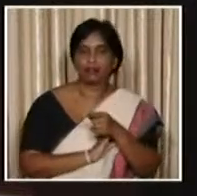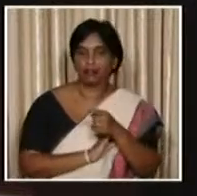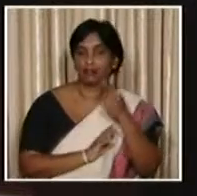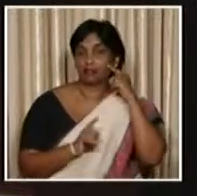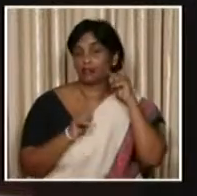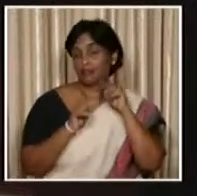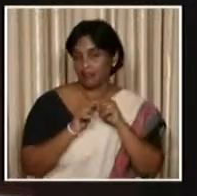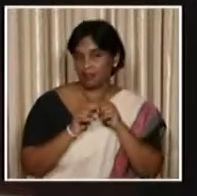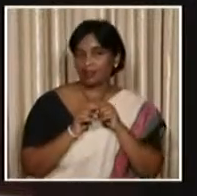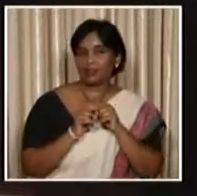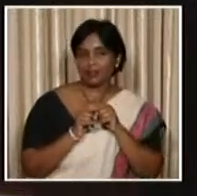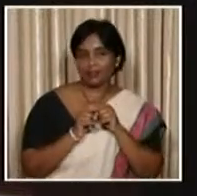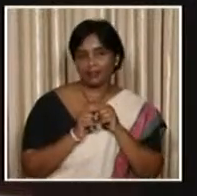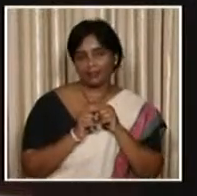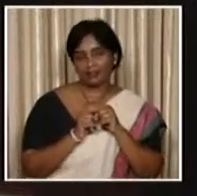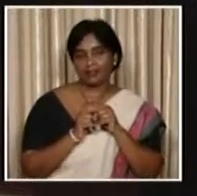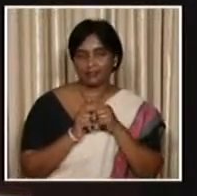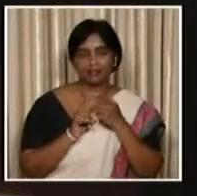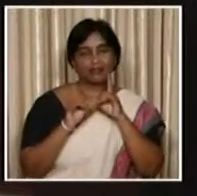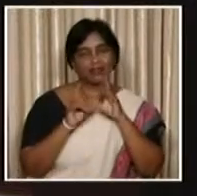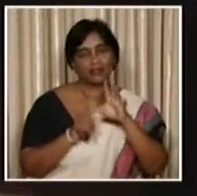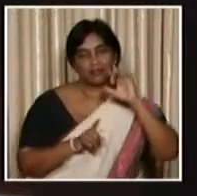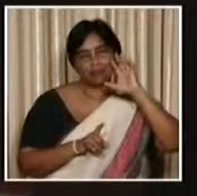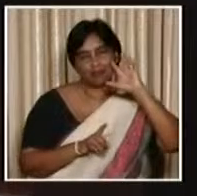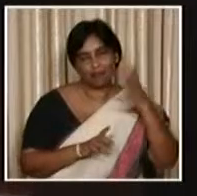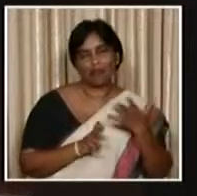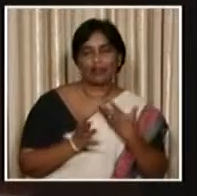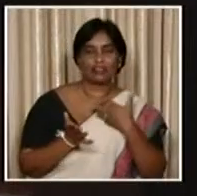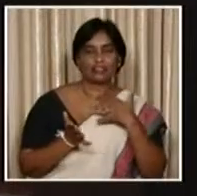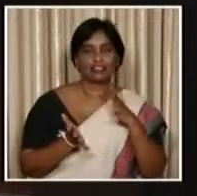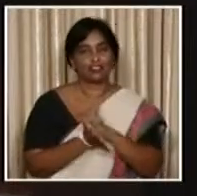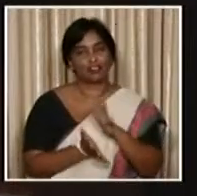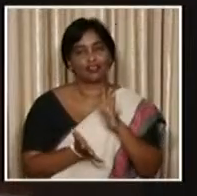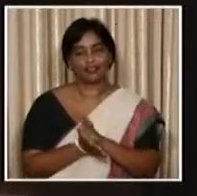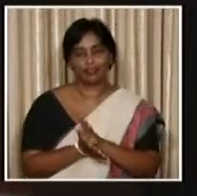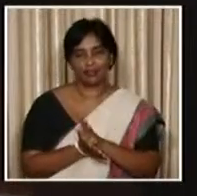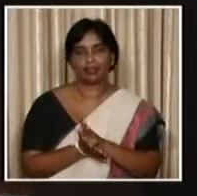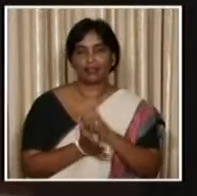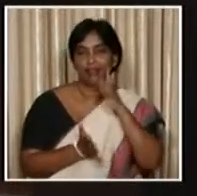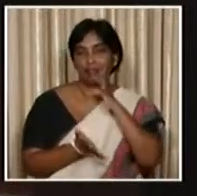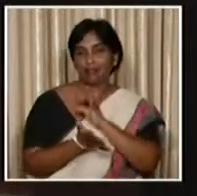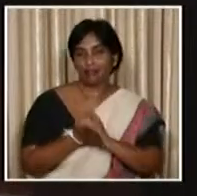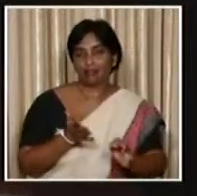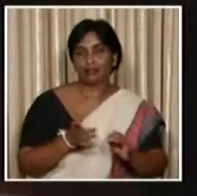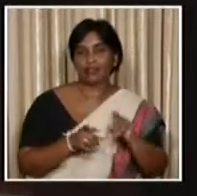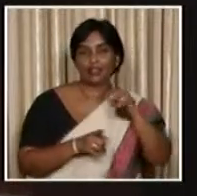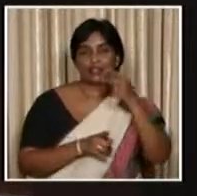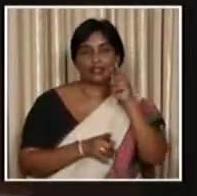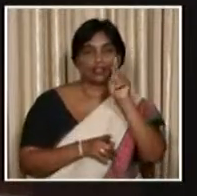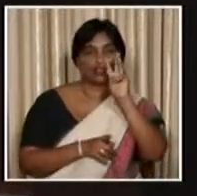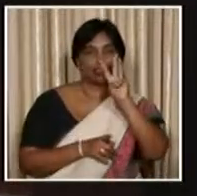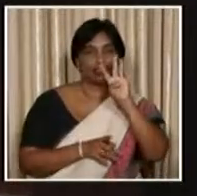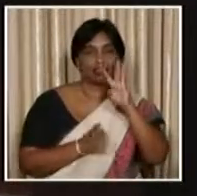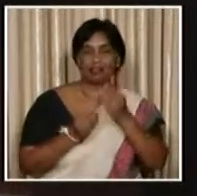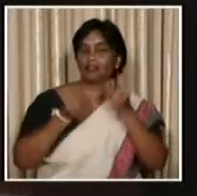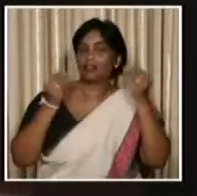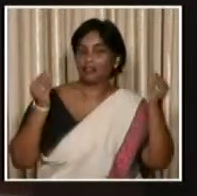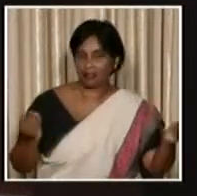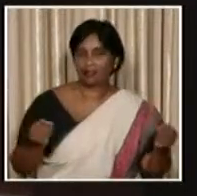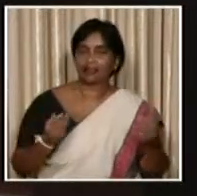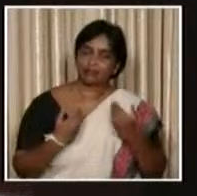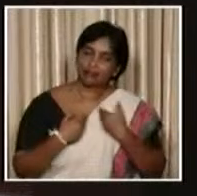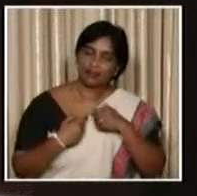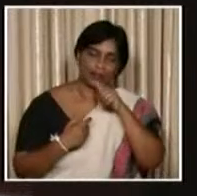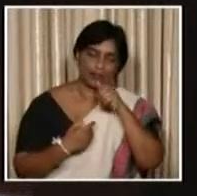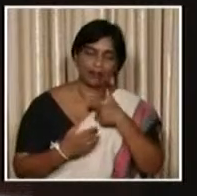ඒක එල්ලිලා ඔබතුමා නිකන් මෝඩ චූන් එකක් අර සාක්ෂරතාවෙන් පහල 134 කට ලබා දීම ගැන මම